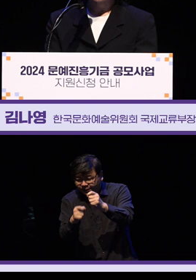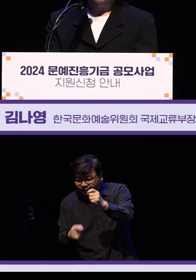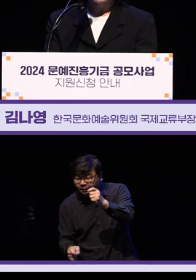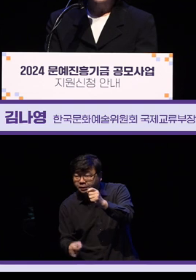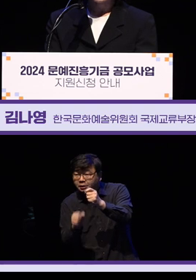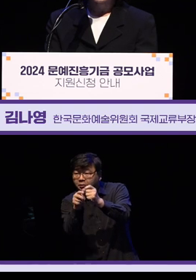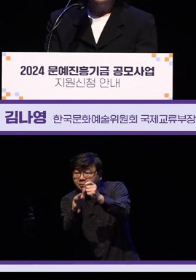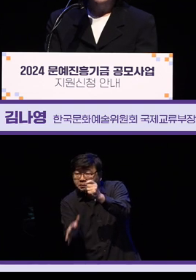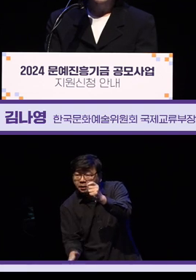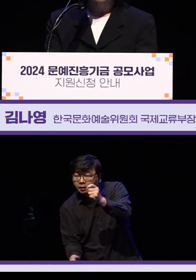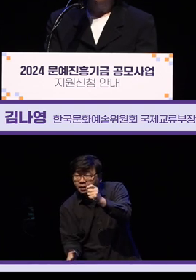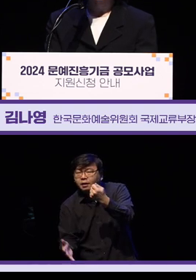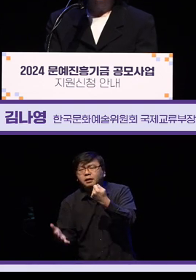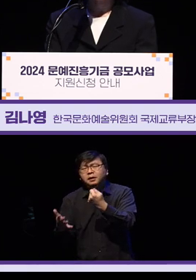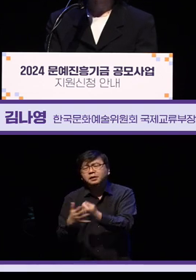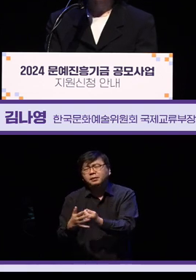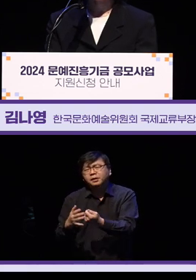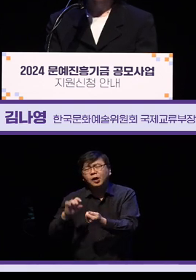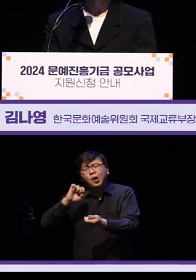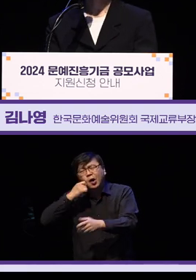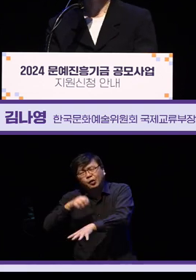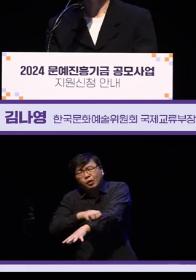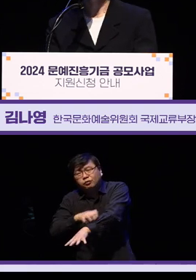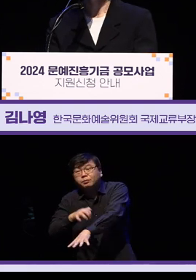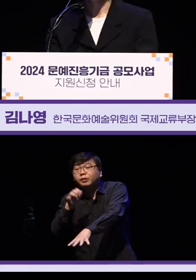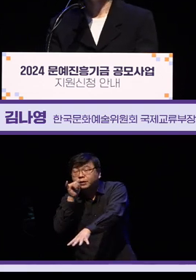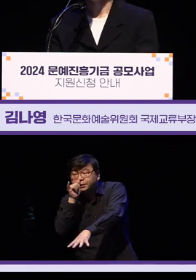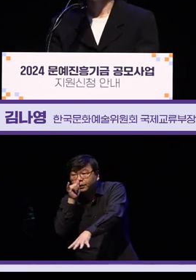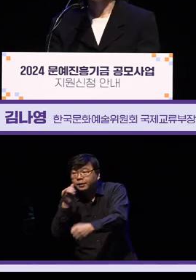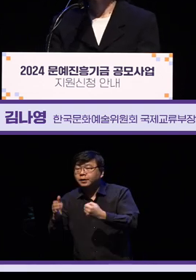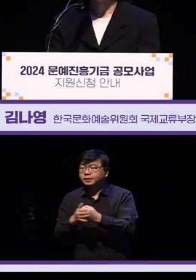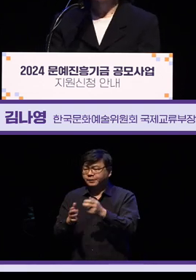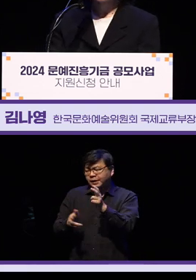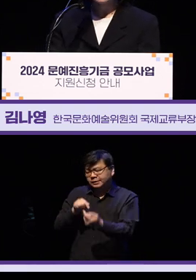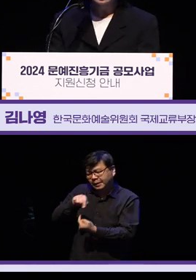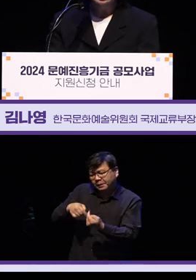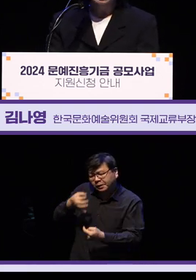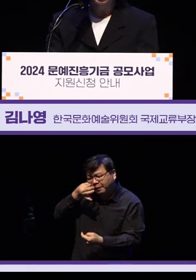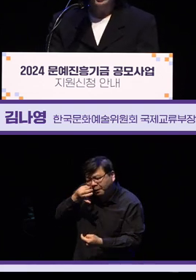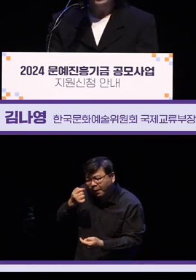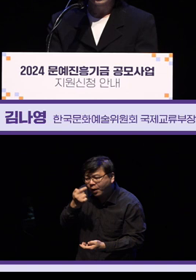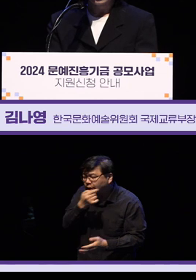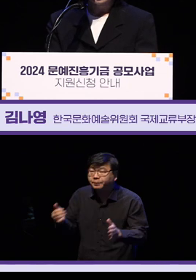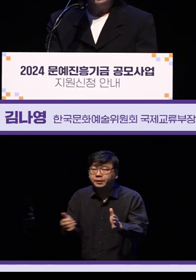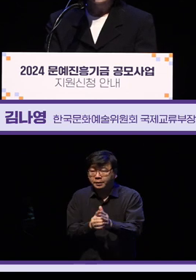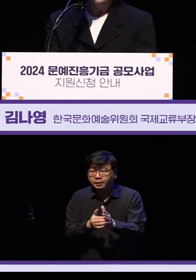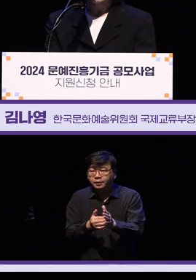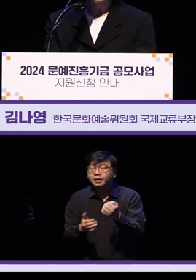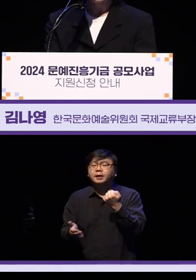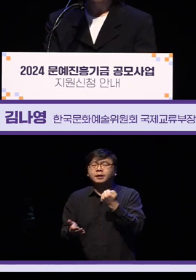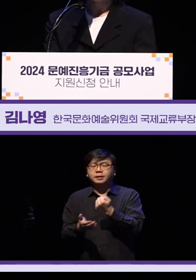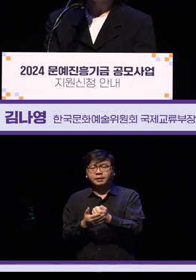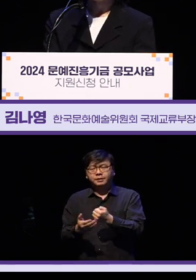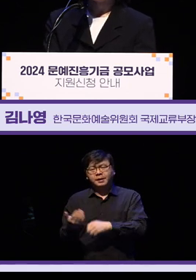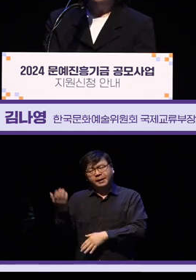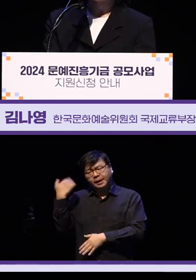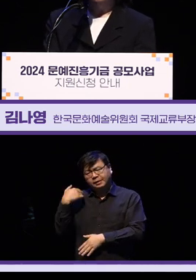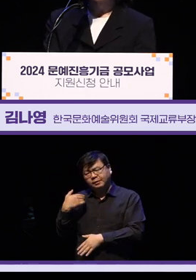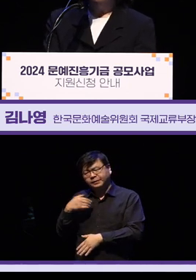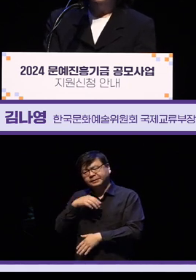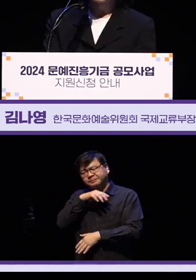오히려 발생하는 제약 요인들을 저희가 사업을 운영하면서 계속 감지를 해왔기 때문에 그간의 지속적으로